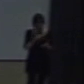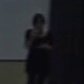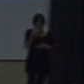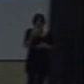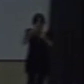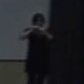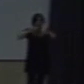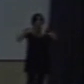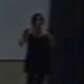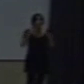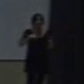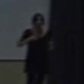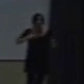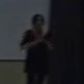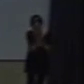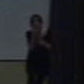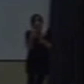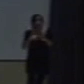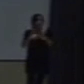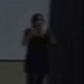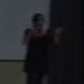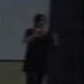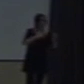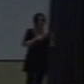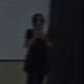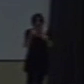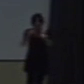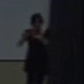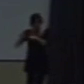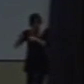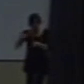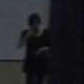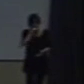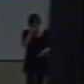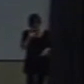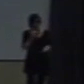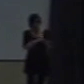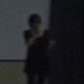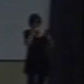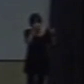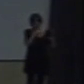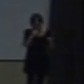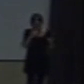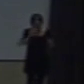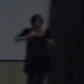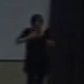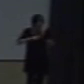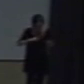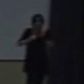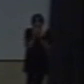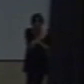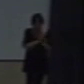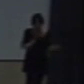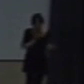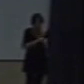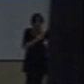sense que passi pels canals habituals d'aquesta gent, no? I poder dir, bueno, potser hi ha alguna relació, potser hi ha, o sigui, el motiu per què fan això, bueno, moltes coses,